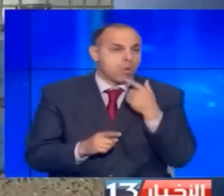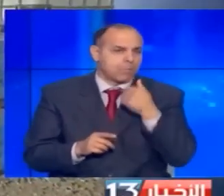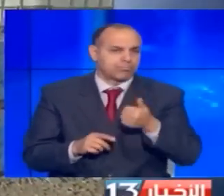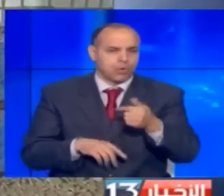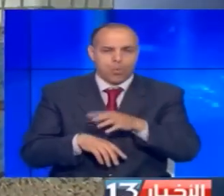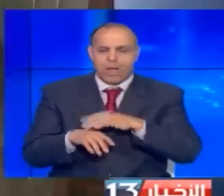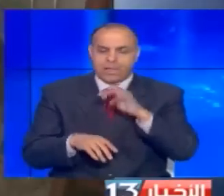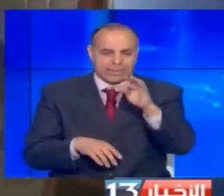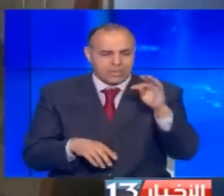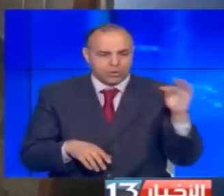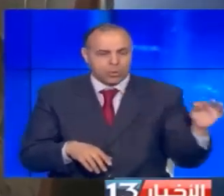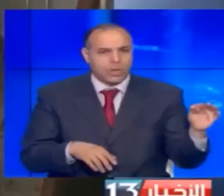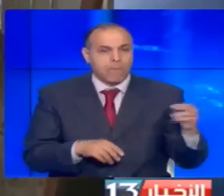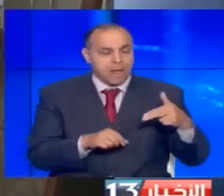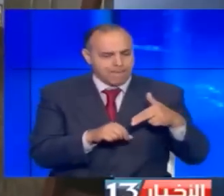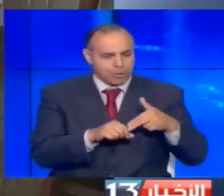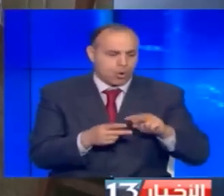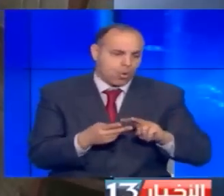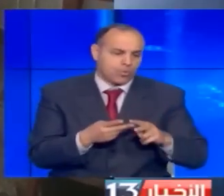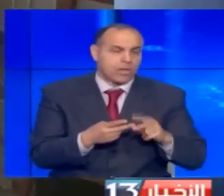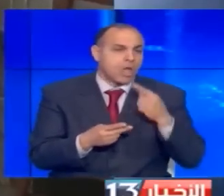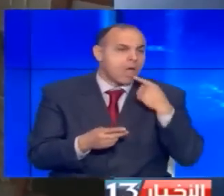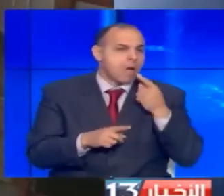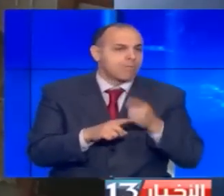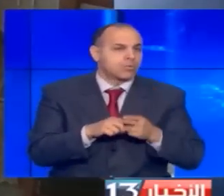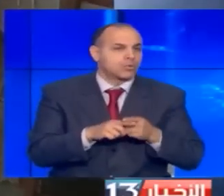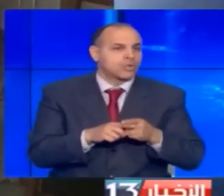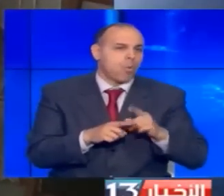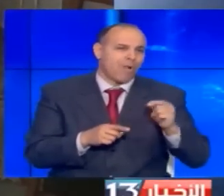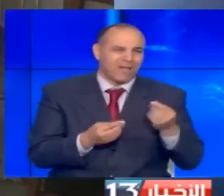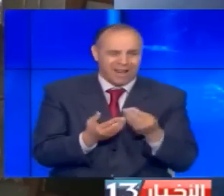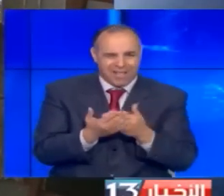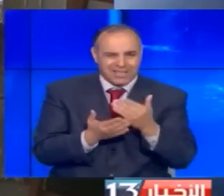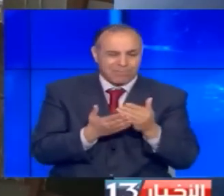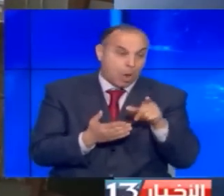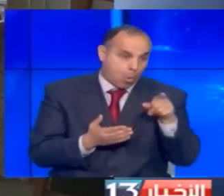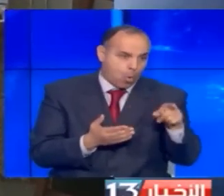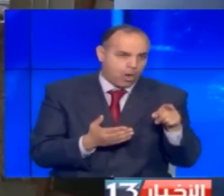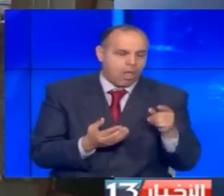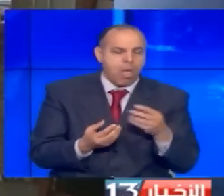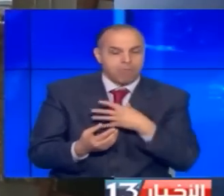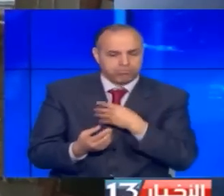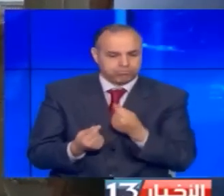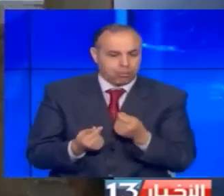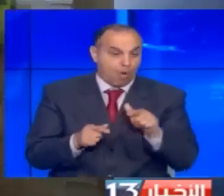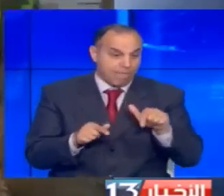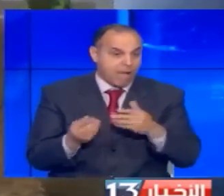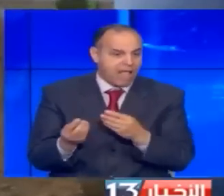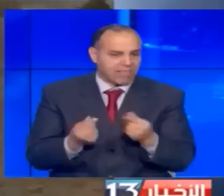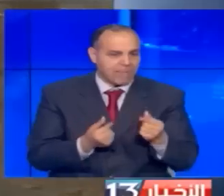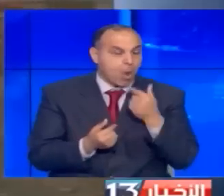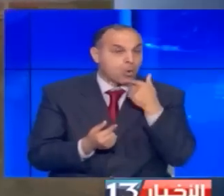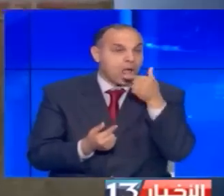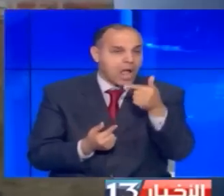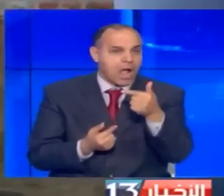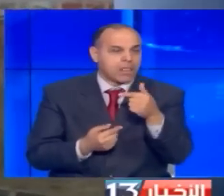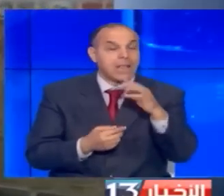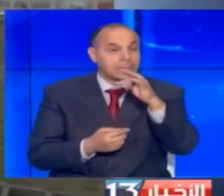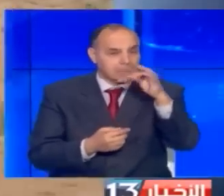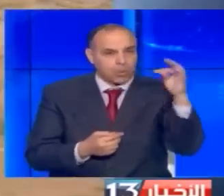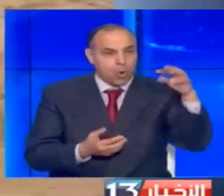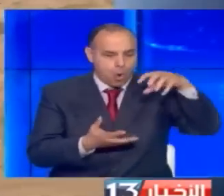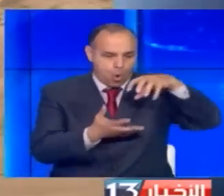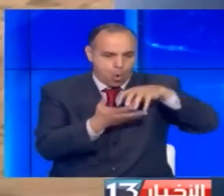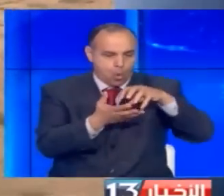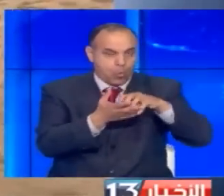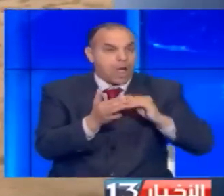ولايه تطاوين منها البتروليه تنضف اليها المواد الانشائيه، ثروات من شانها ان تجعل من تطاوين